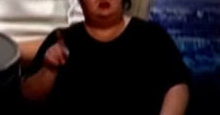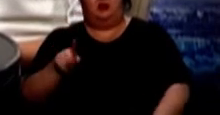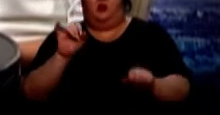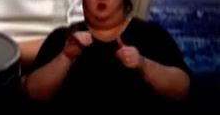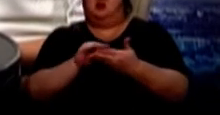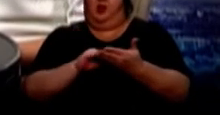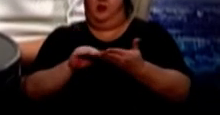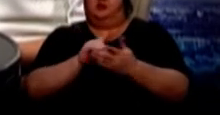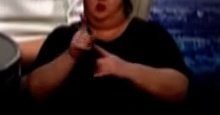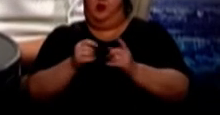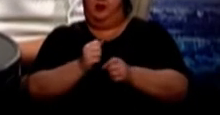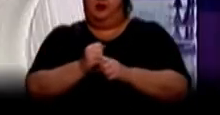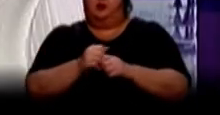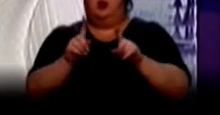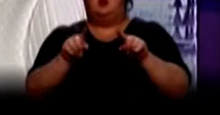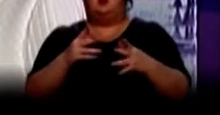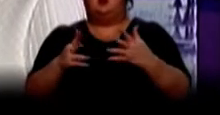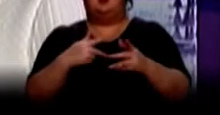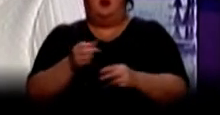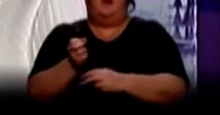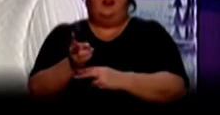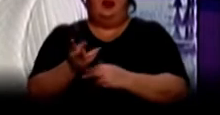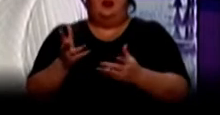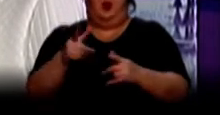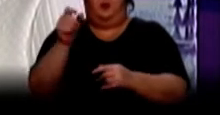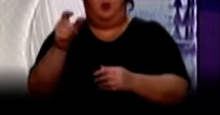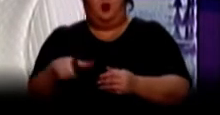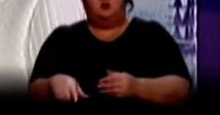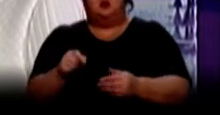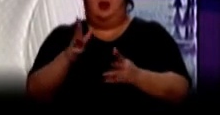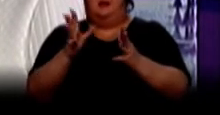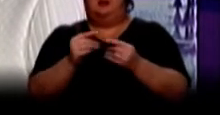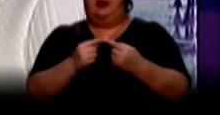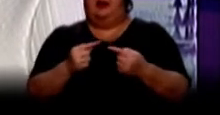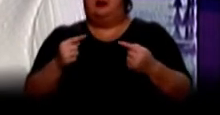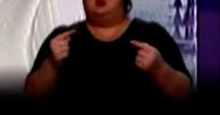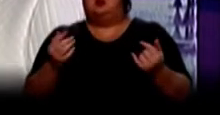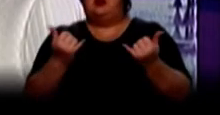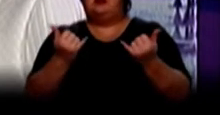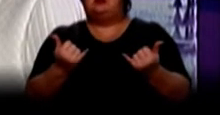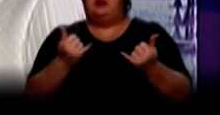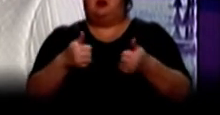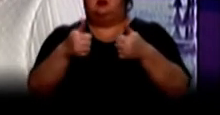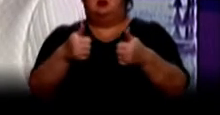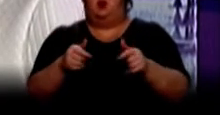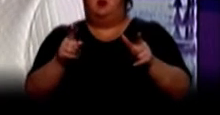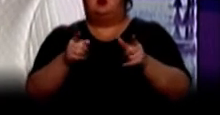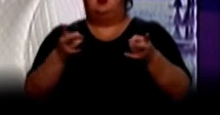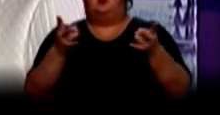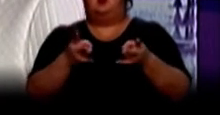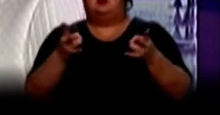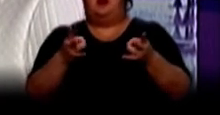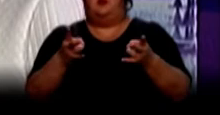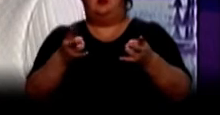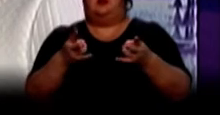повторно переробити. Тому, якщо ми викидаємо там пляшки і все інше, зараз добре, що хоча б в потрібний